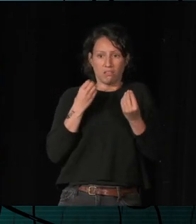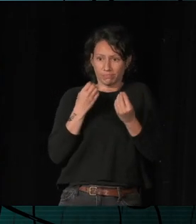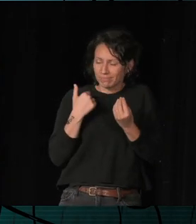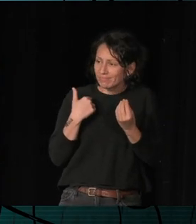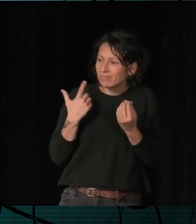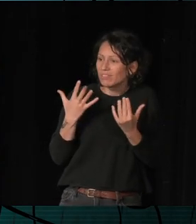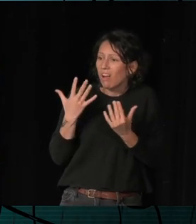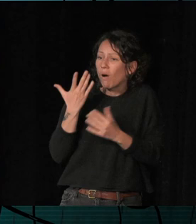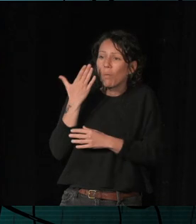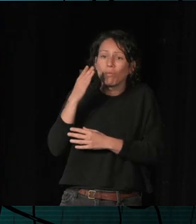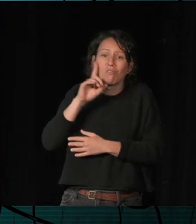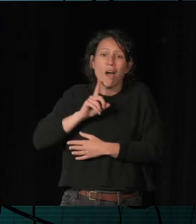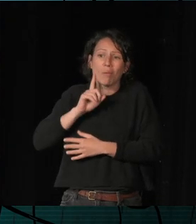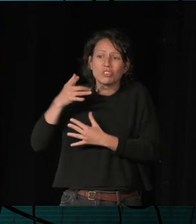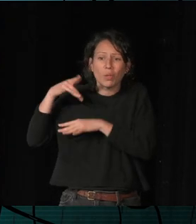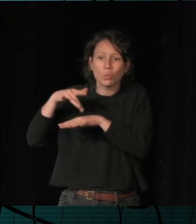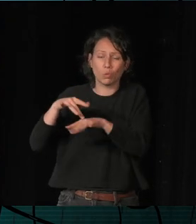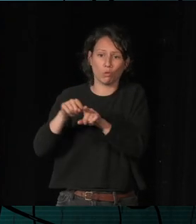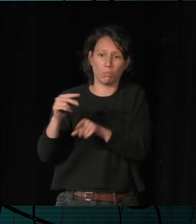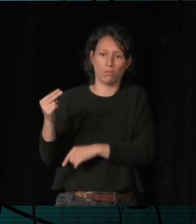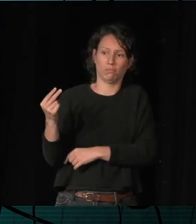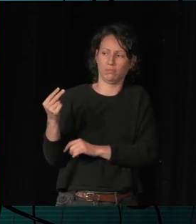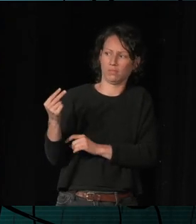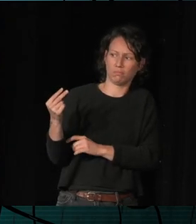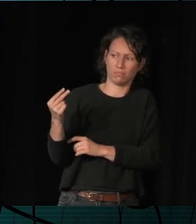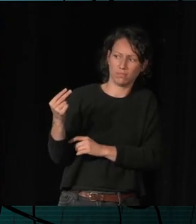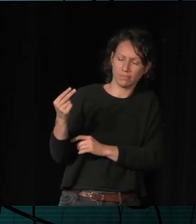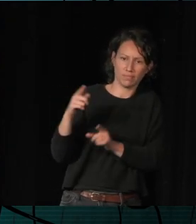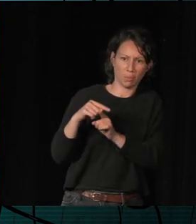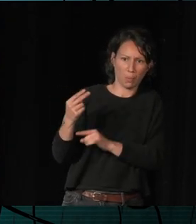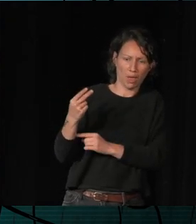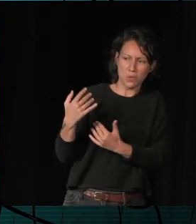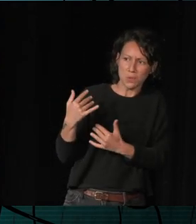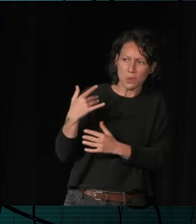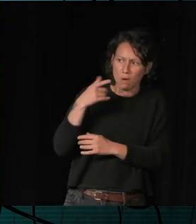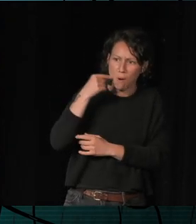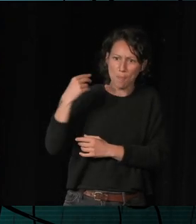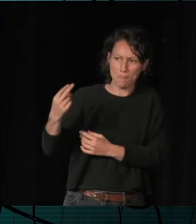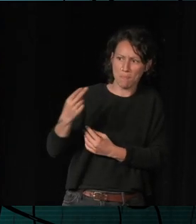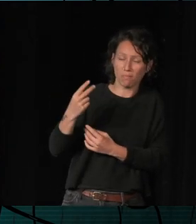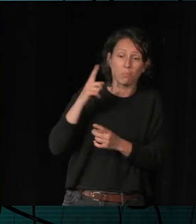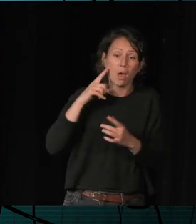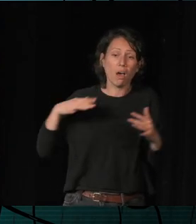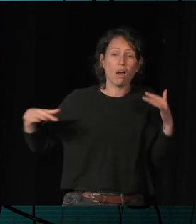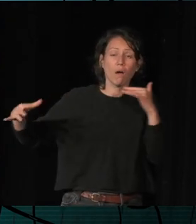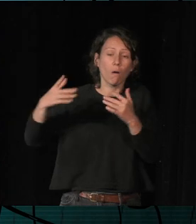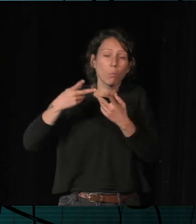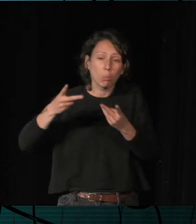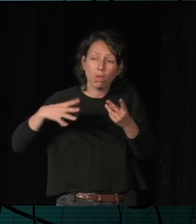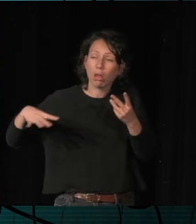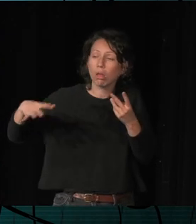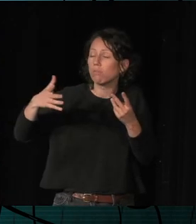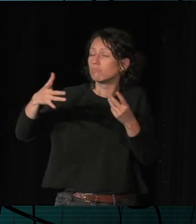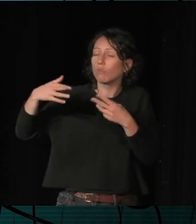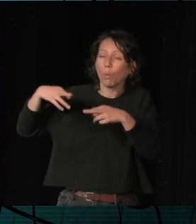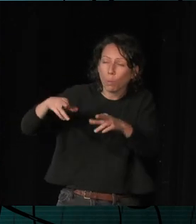ça, ne serait-ce que par le regard ou ce genre de choses, par le comportement masculin dans l'espace public par rapport à nous. Et